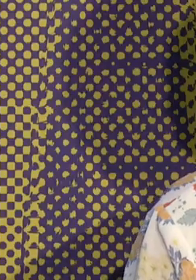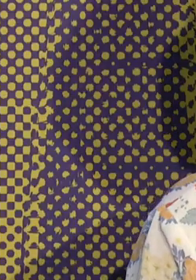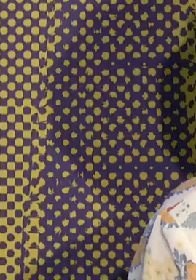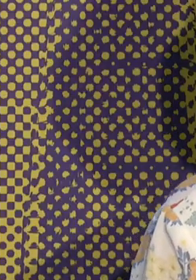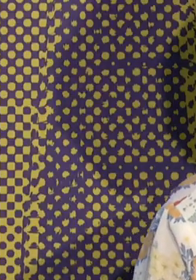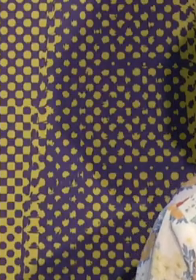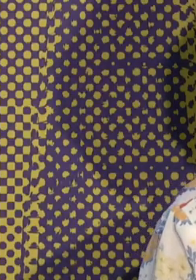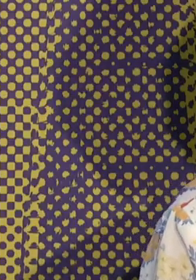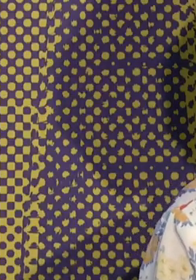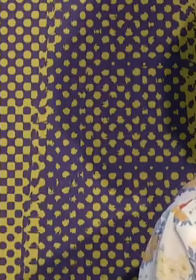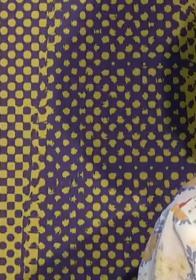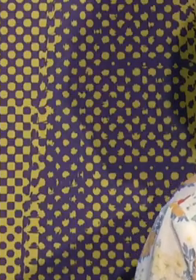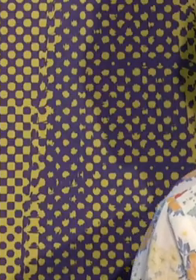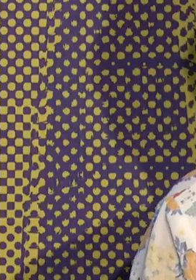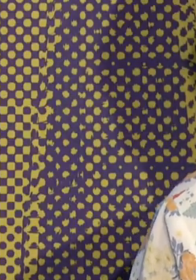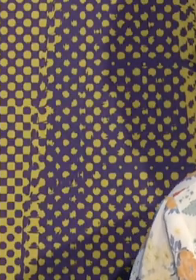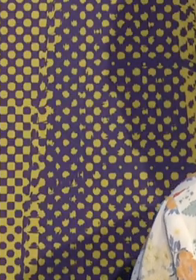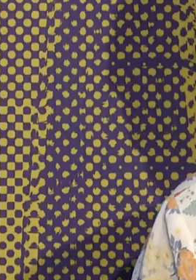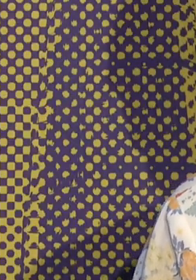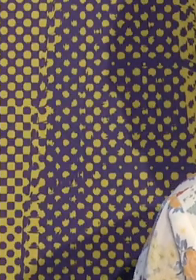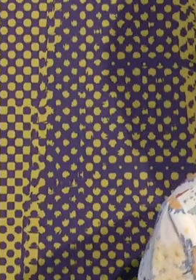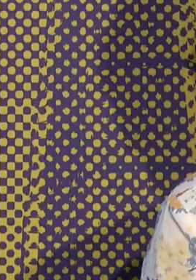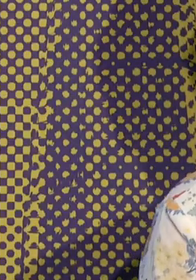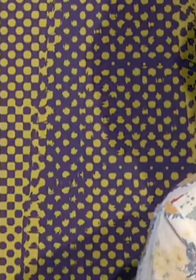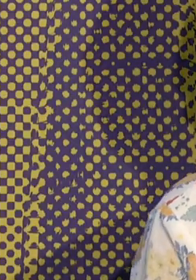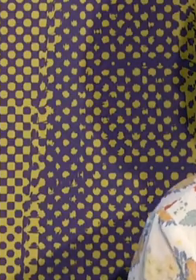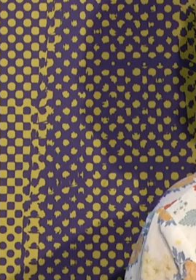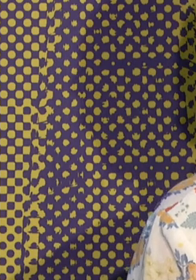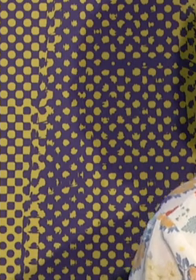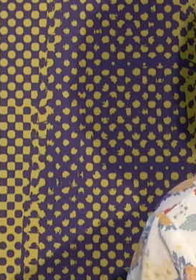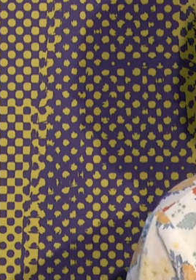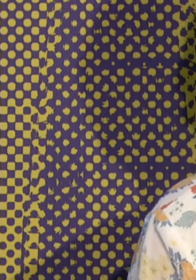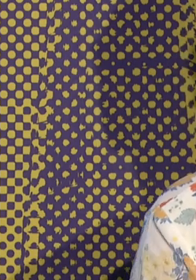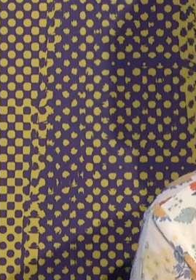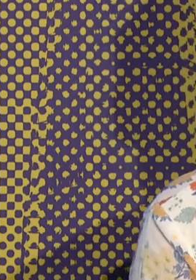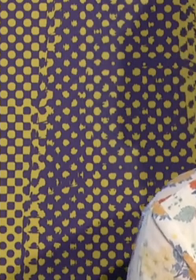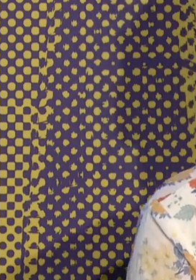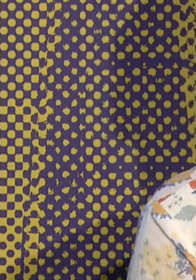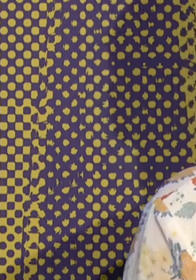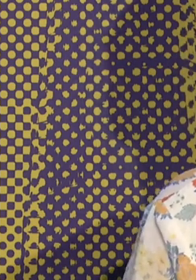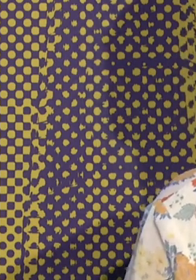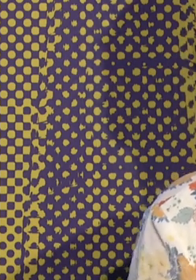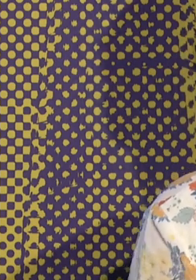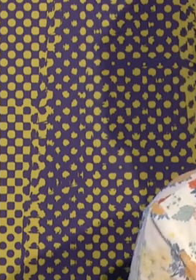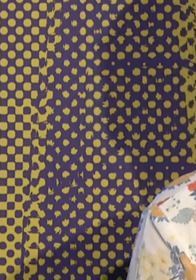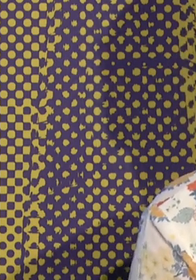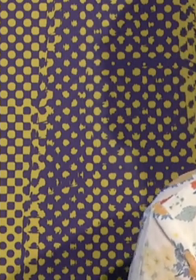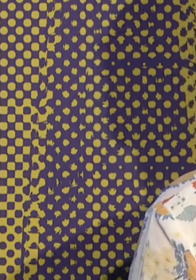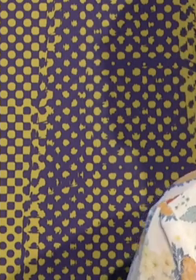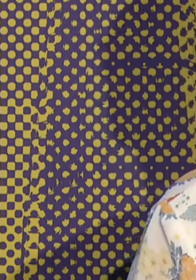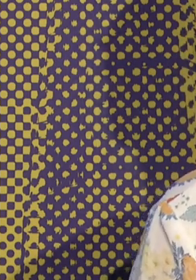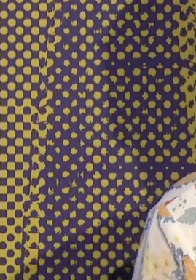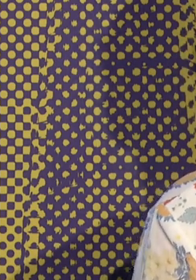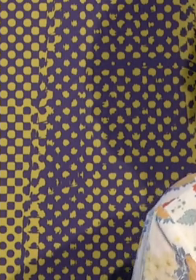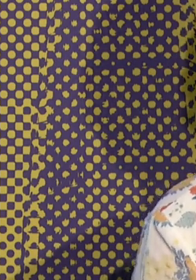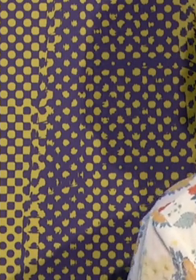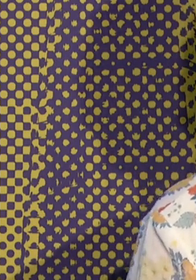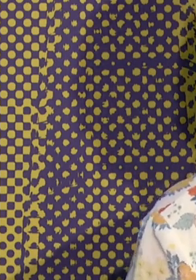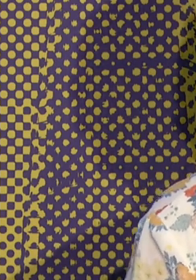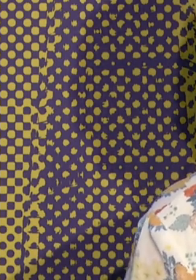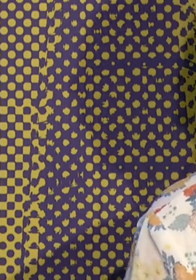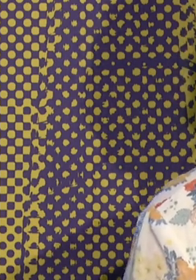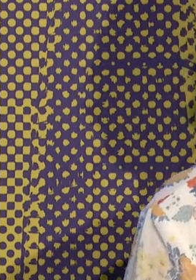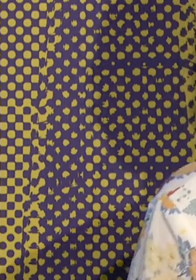har våra resurser. För vi kan inte bara ropa på polisen. Polisen finns där i det akuta skedet och när